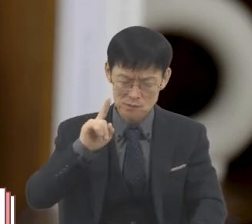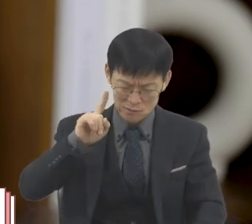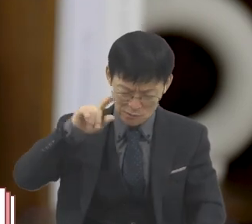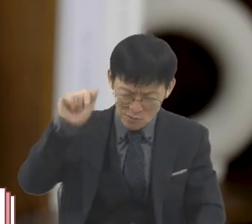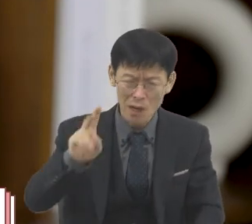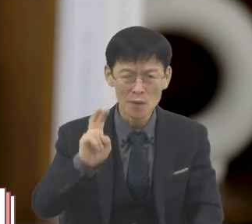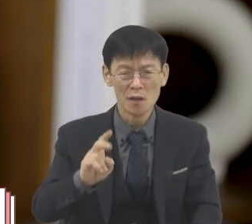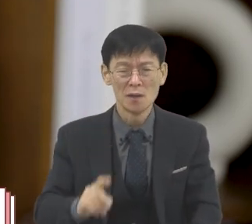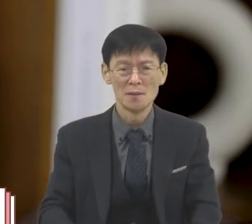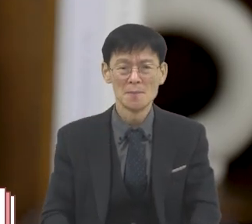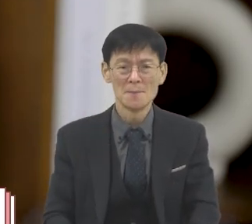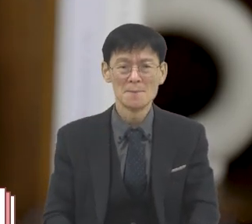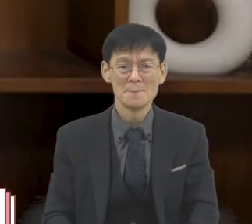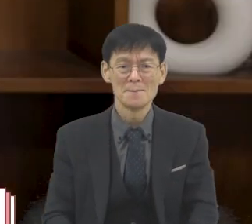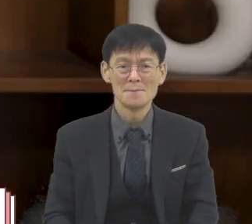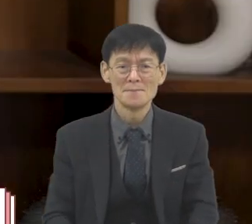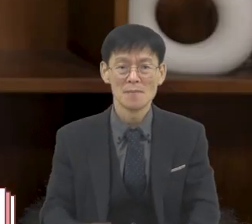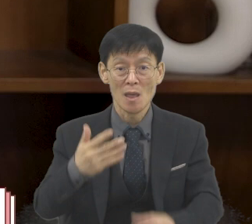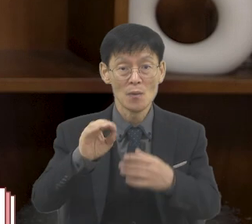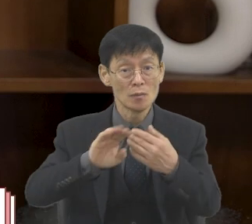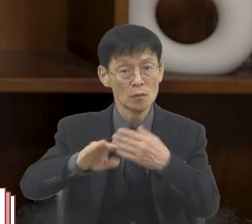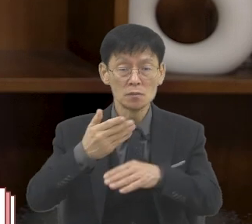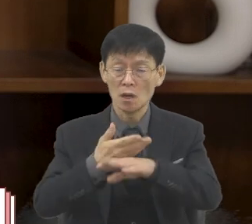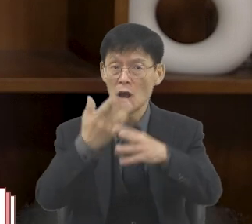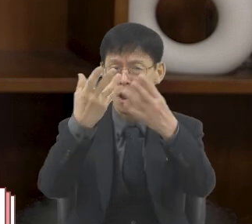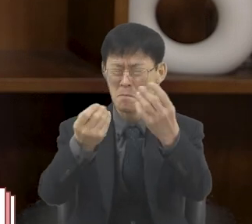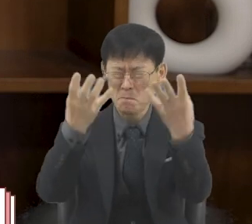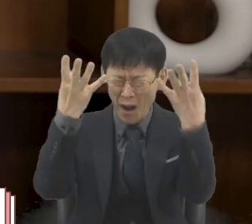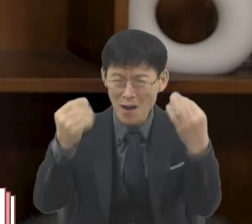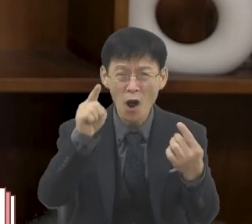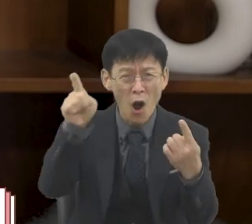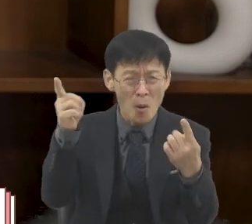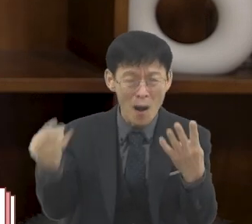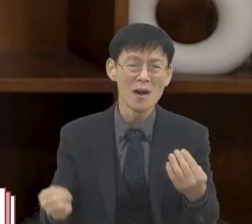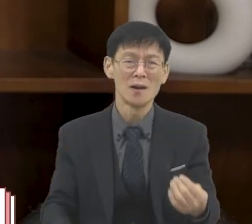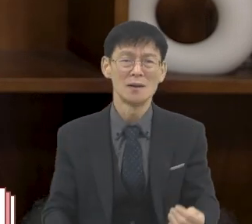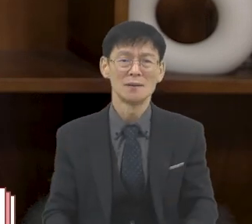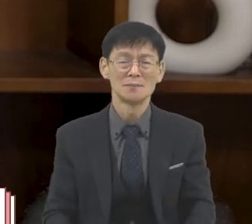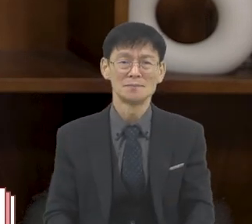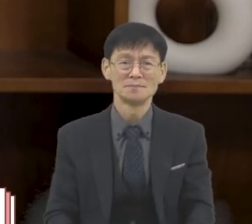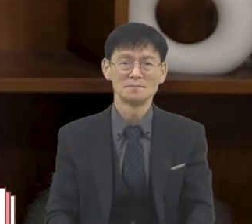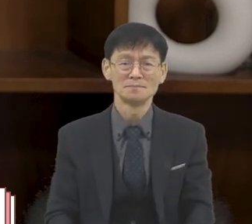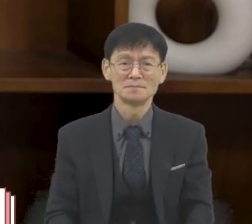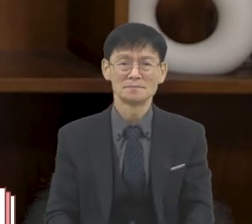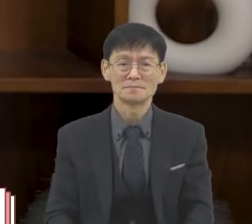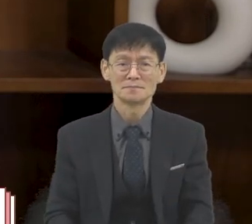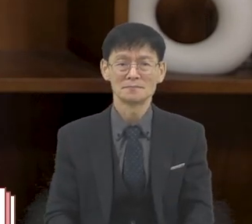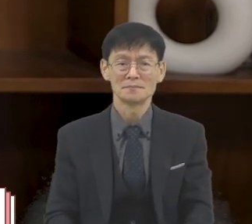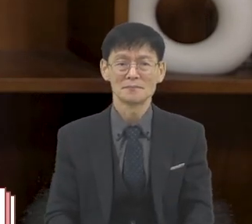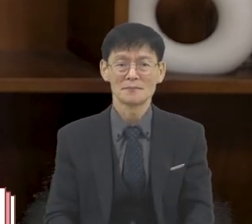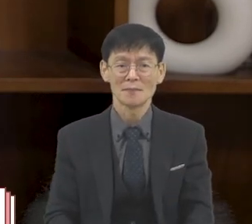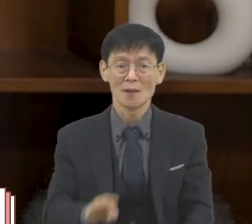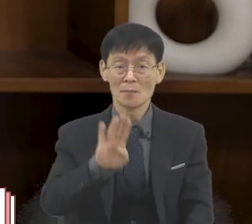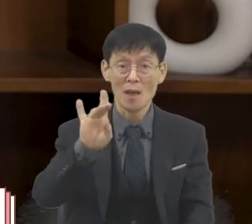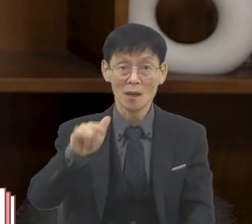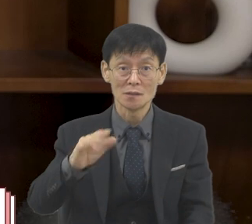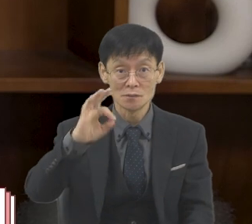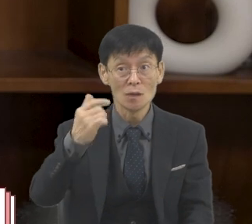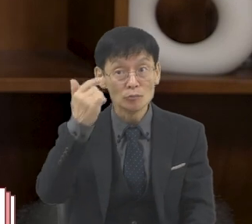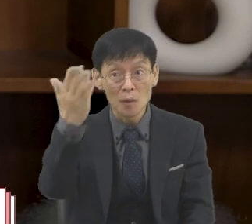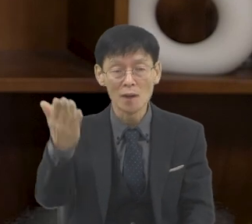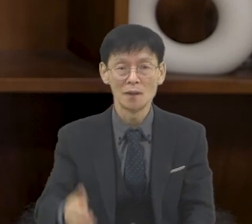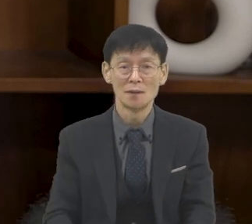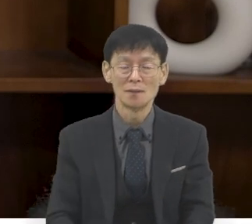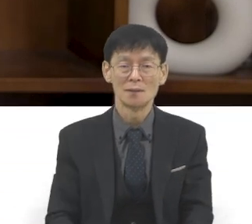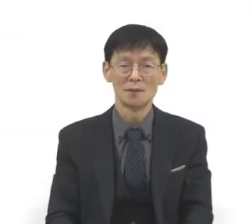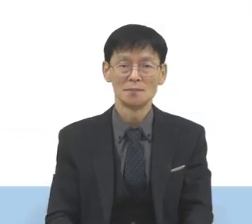마음이 정말 힘들겠죠. 영상에서 본 사례 말고도 또 다른 사례들이 많이 있습니다. 백은채 노무사님께